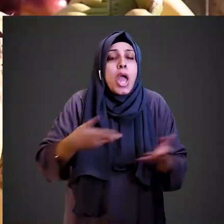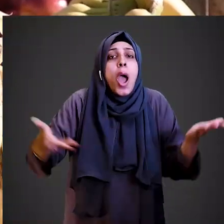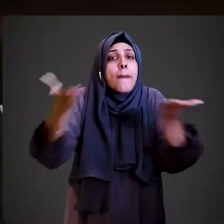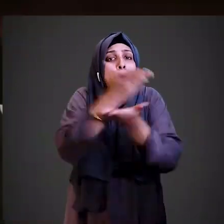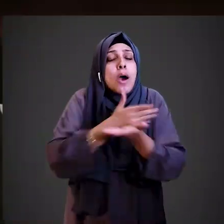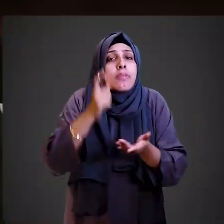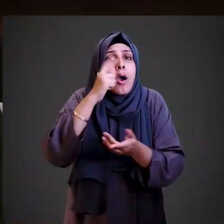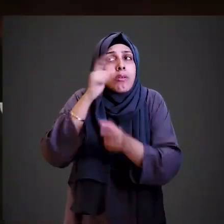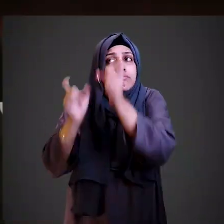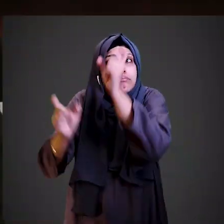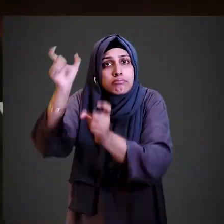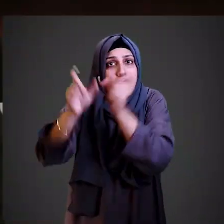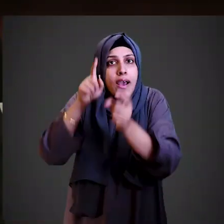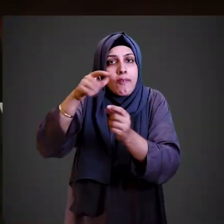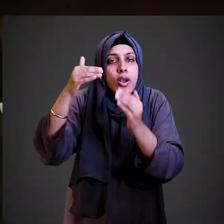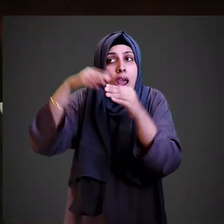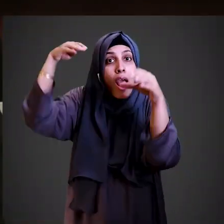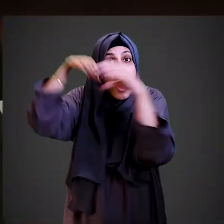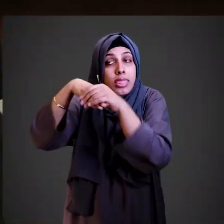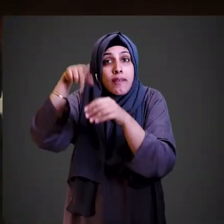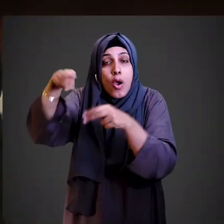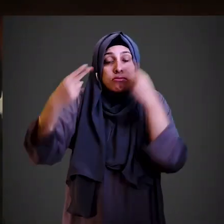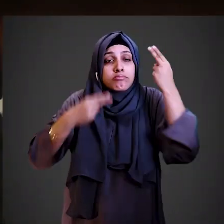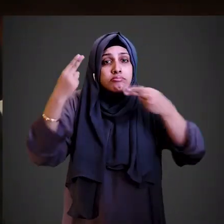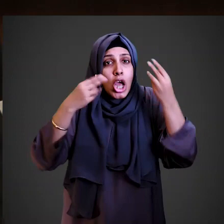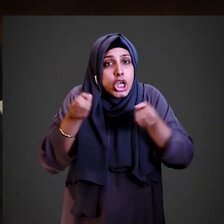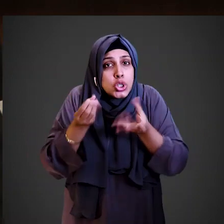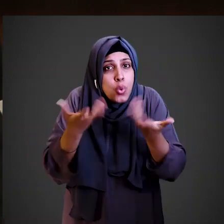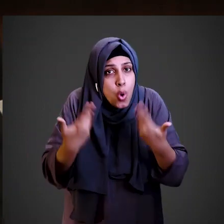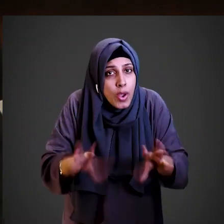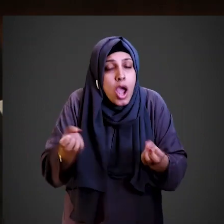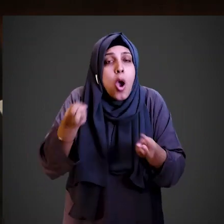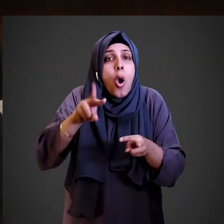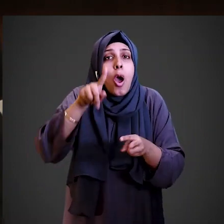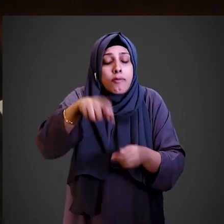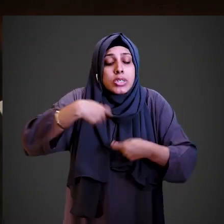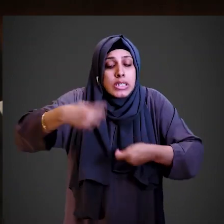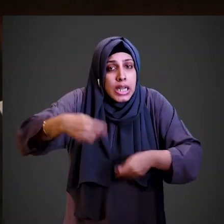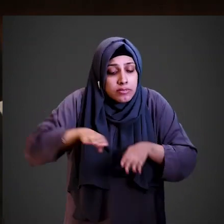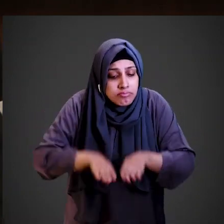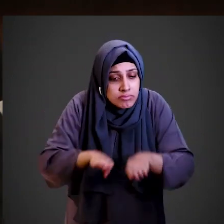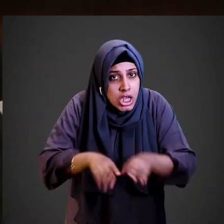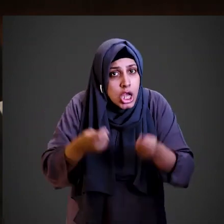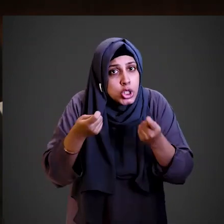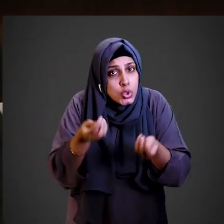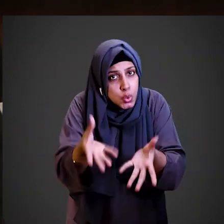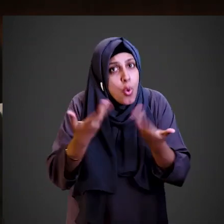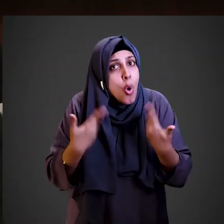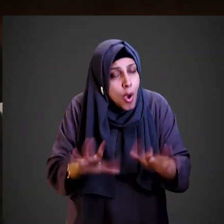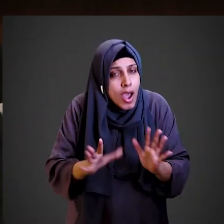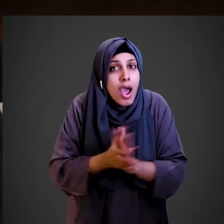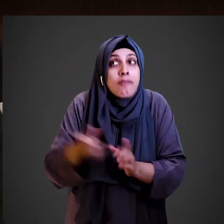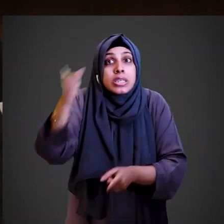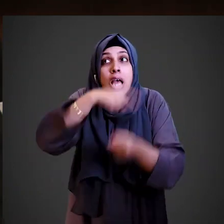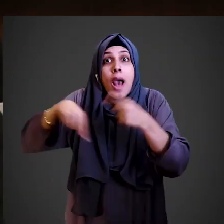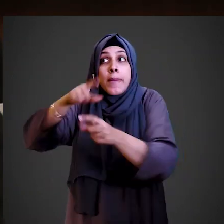جنہوں نے گھر میں پارلر کا کام شروع کیا ہوا ہے، یا سلائی کڑھائی کا کام شروع کیا ہوا ہے، یا کوئی بھی ایسی